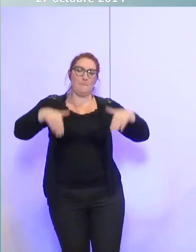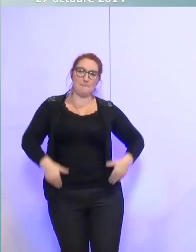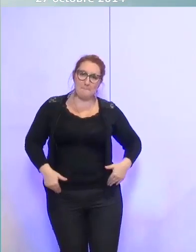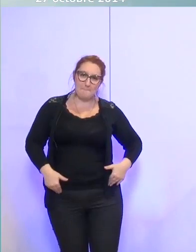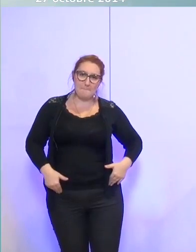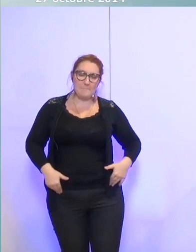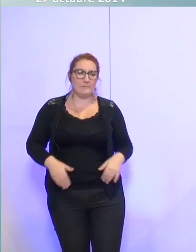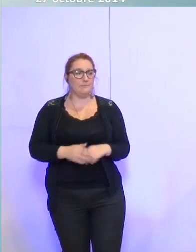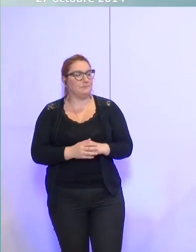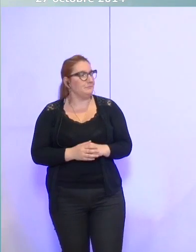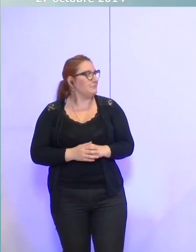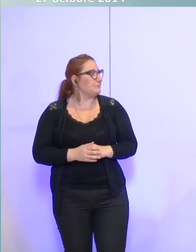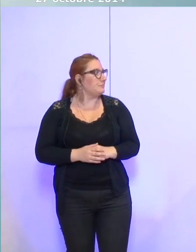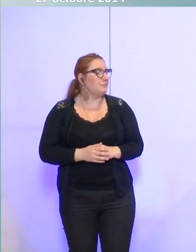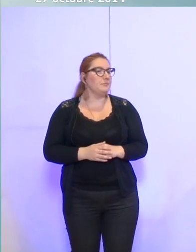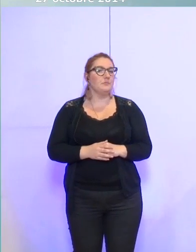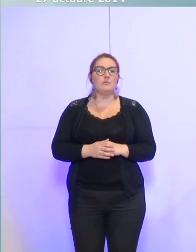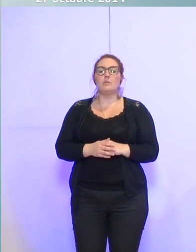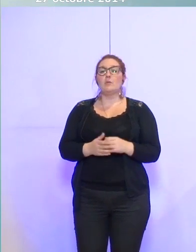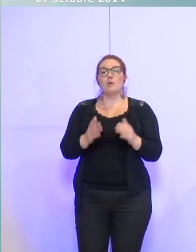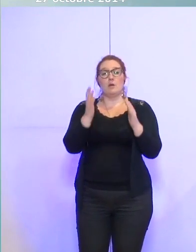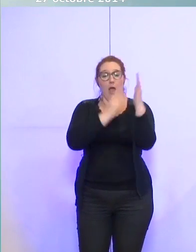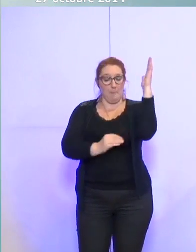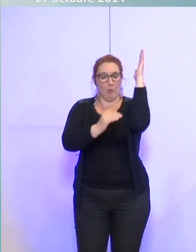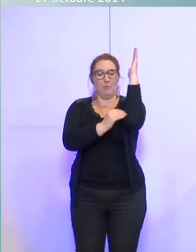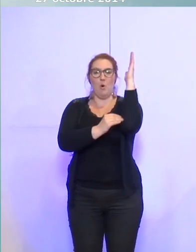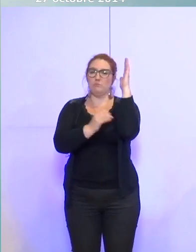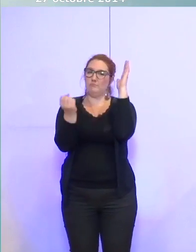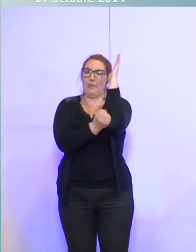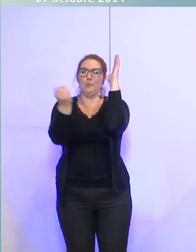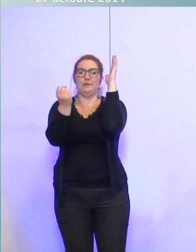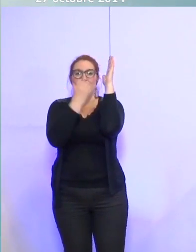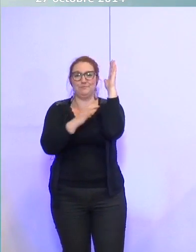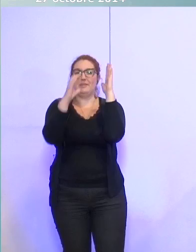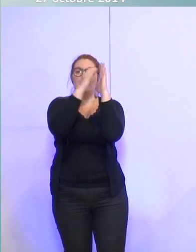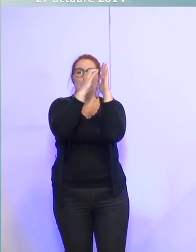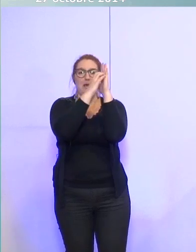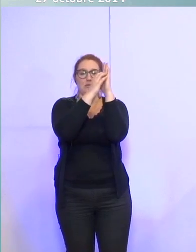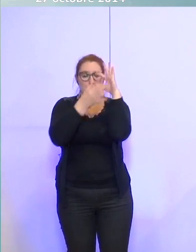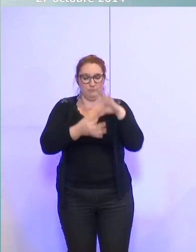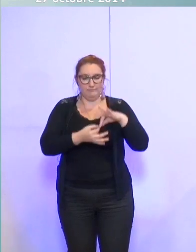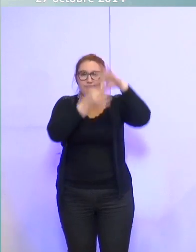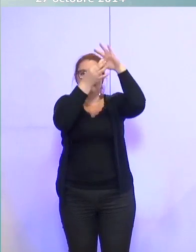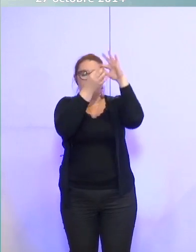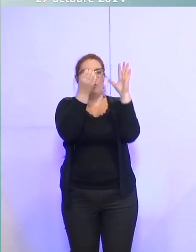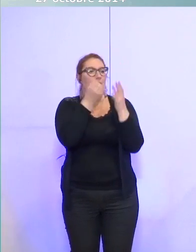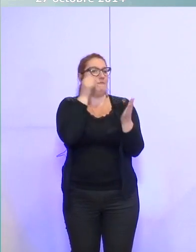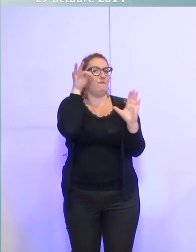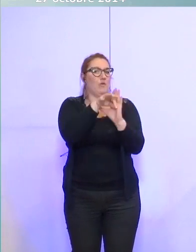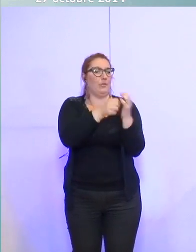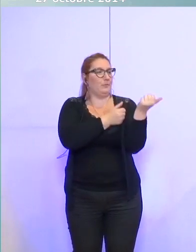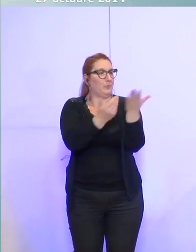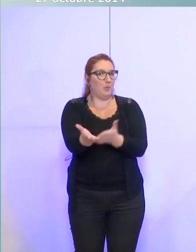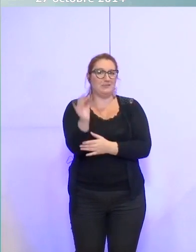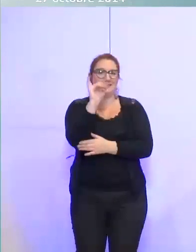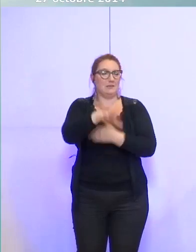part au vote. Cet amendement est donc adopté. Je mets aux voix la délibération ainsi amendée. Qui ne prend pas